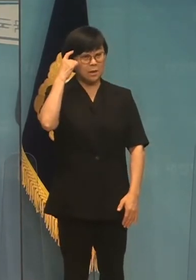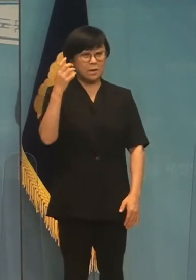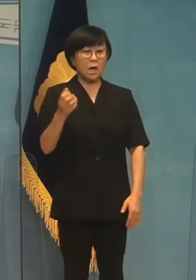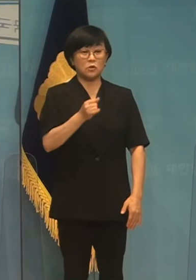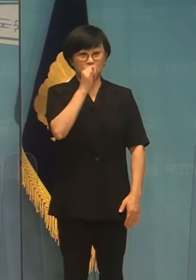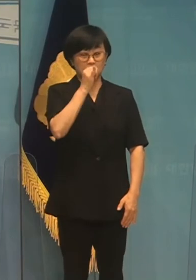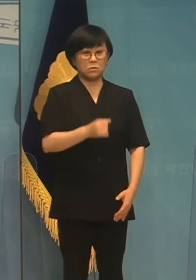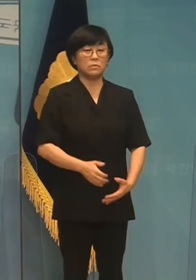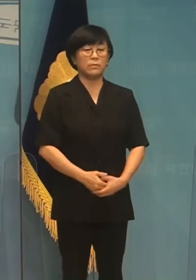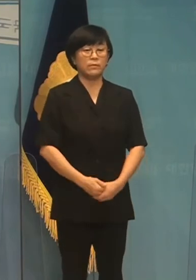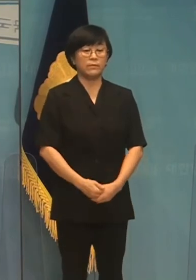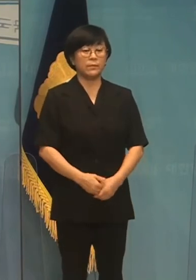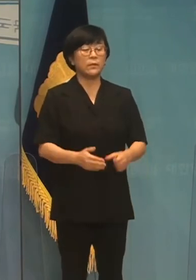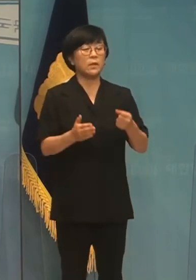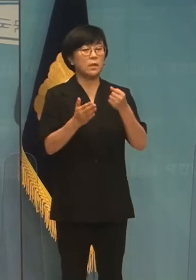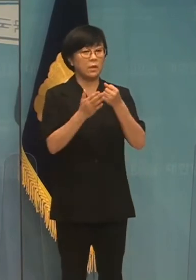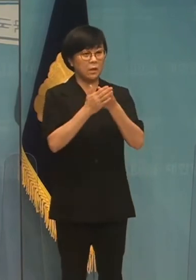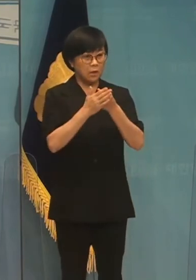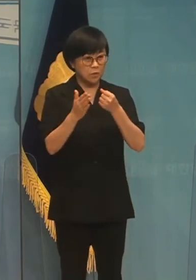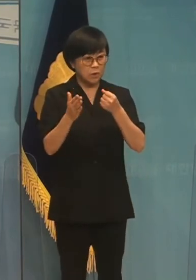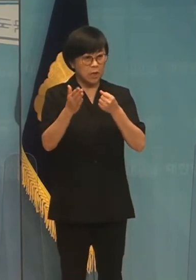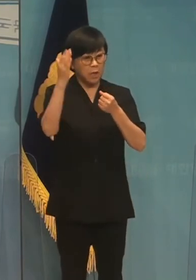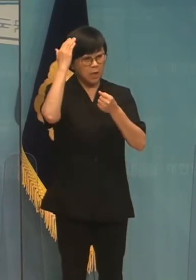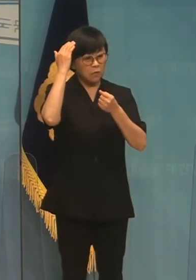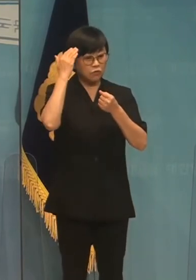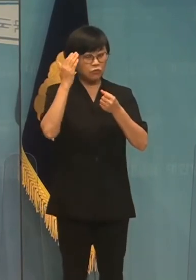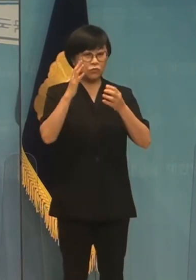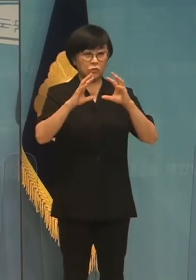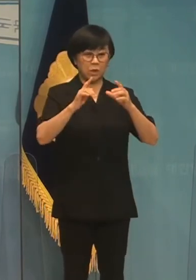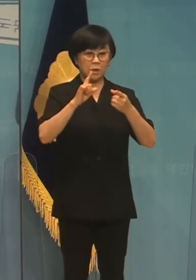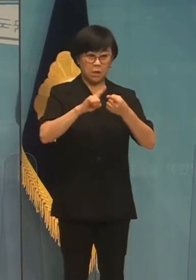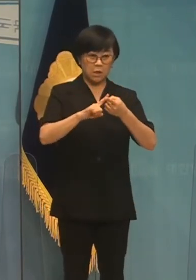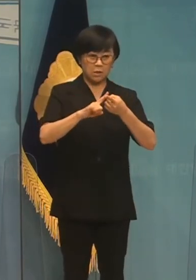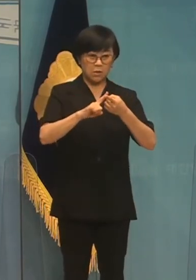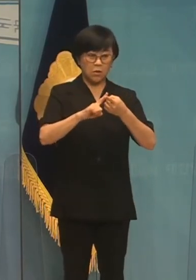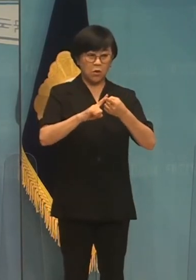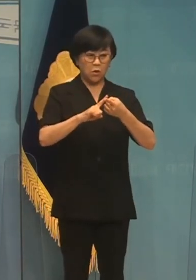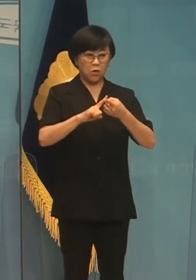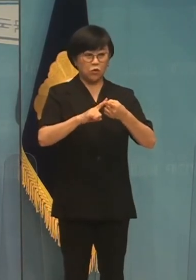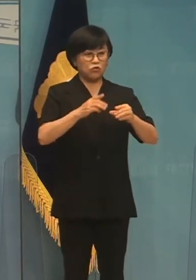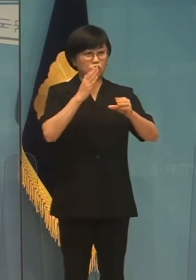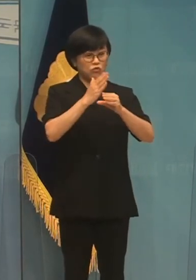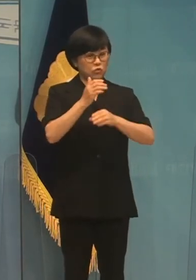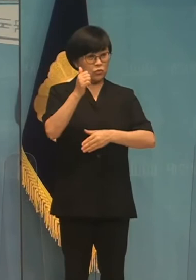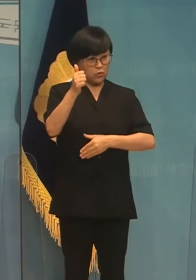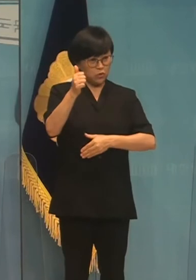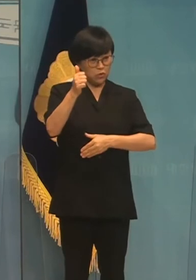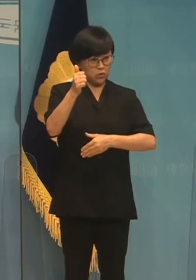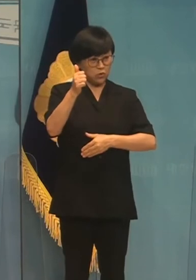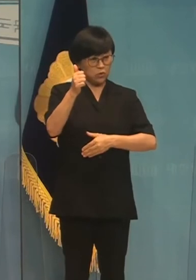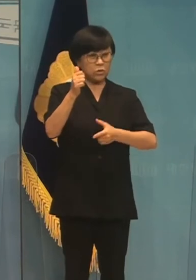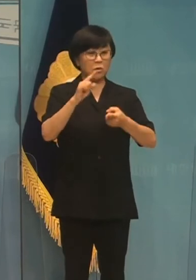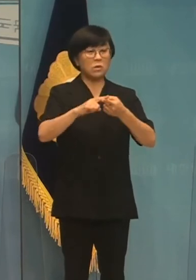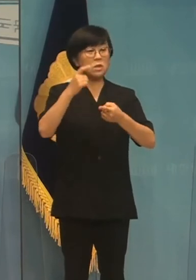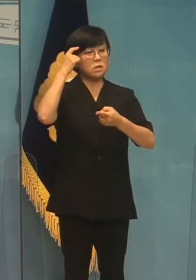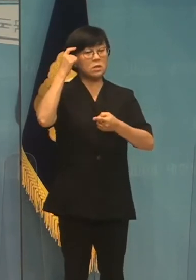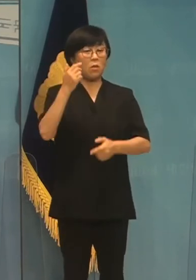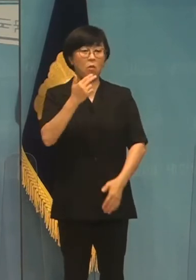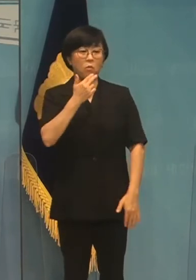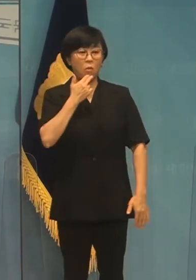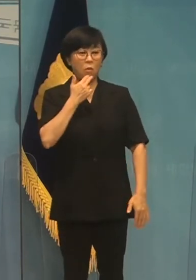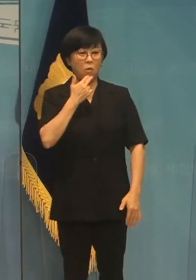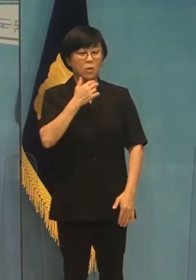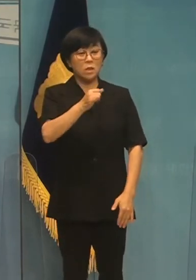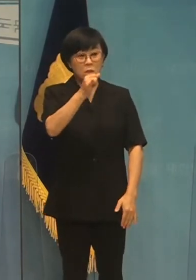갖고 있습니다. 이 때문에 대한민국에 대해 주인의식, 주권의식이 없거나